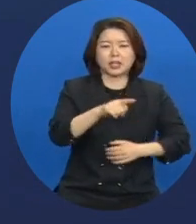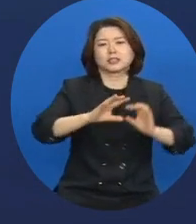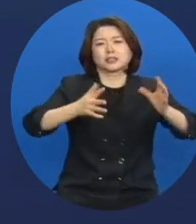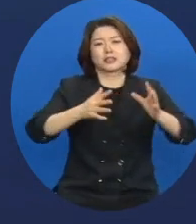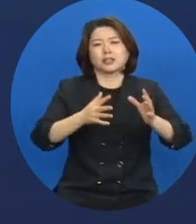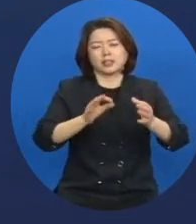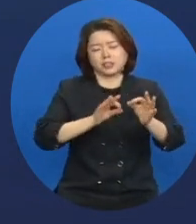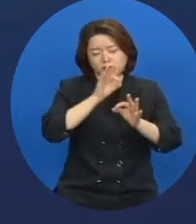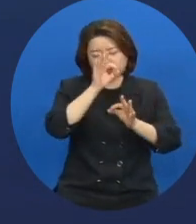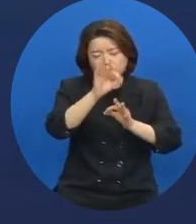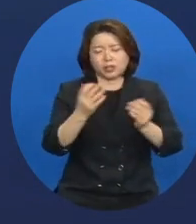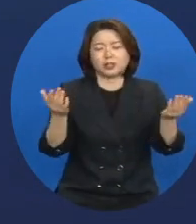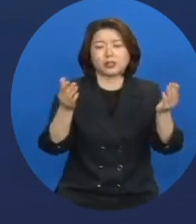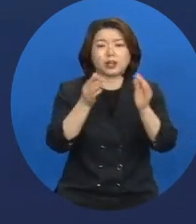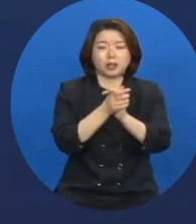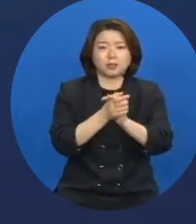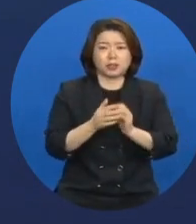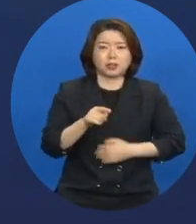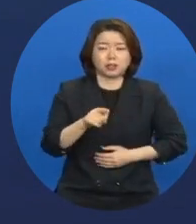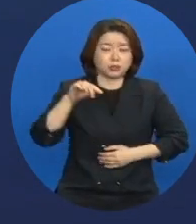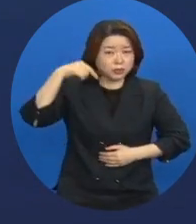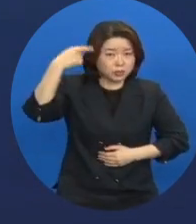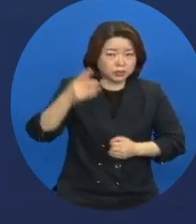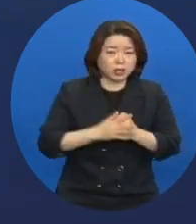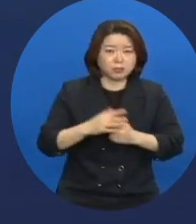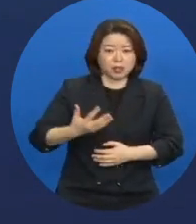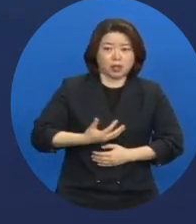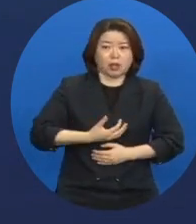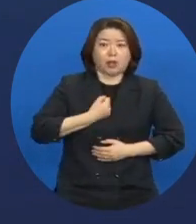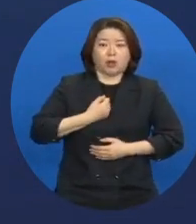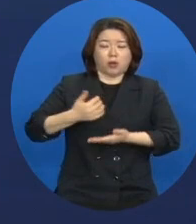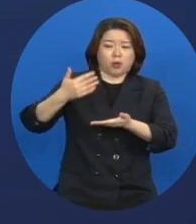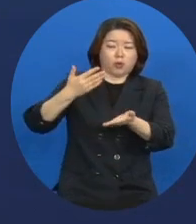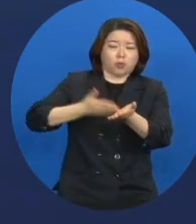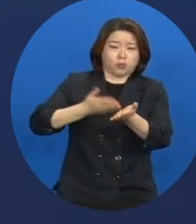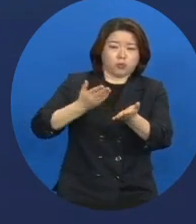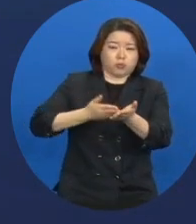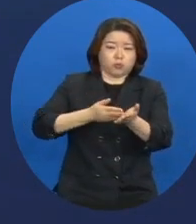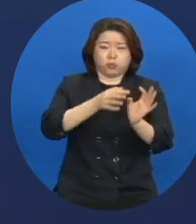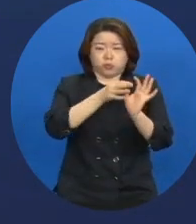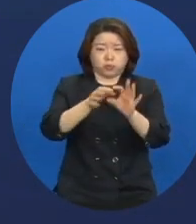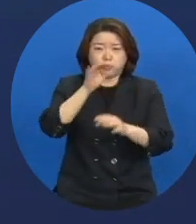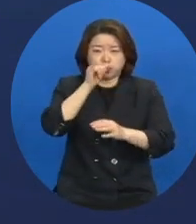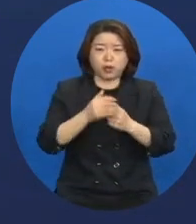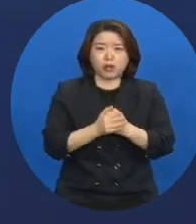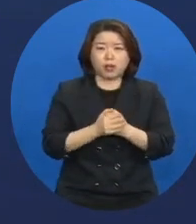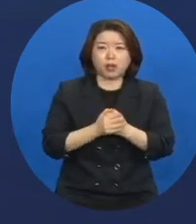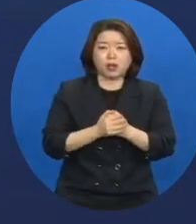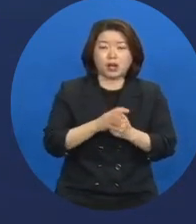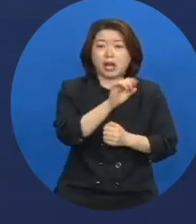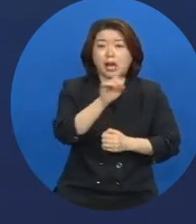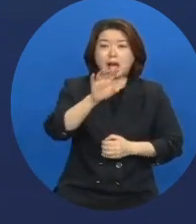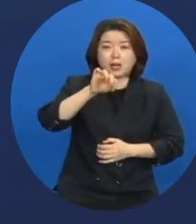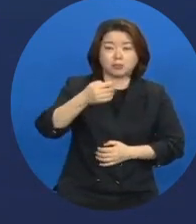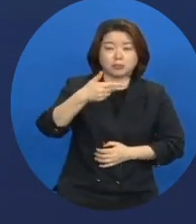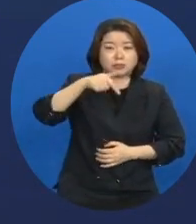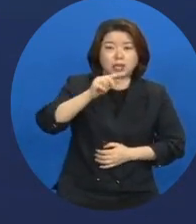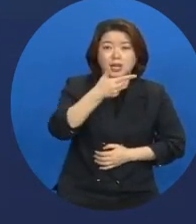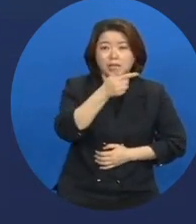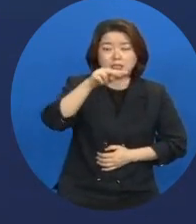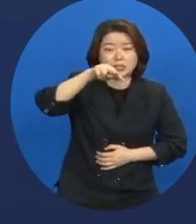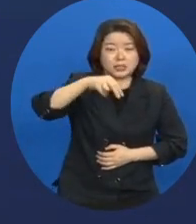아멘. 그 후 충격적인 보고가 계속 오고 있으며 아프가니스탄 교회의 삶은 이제